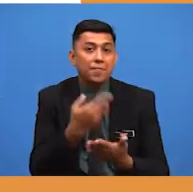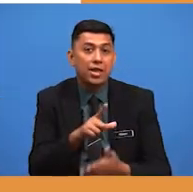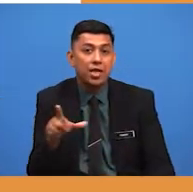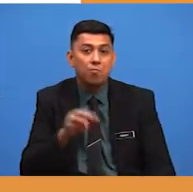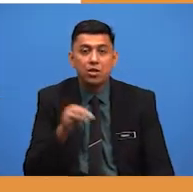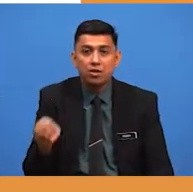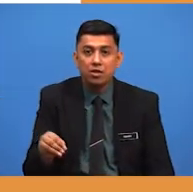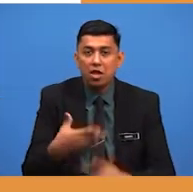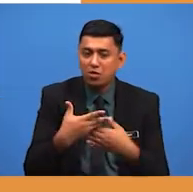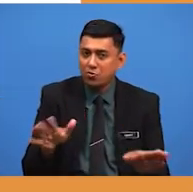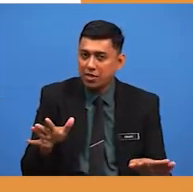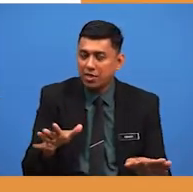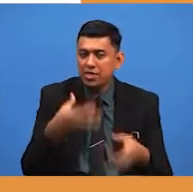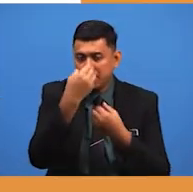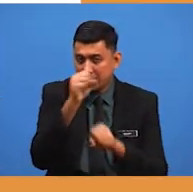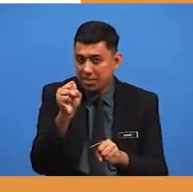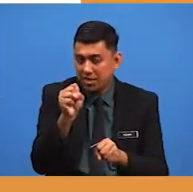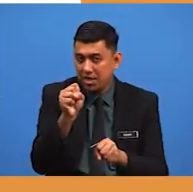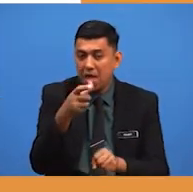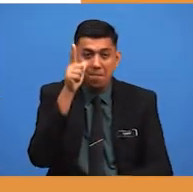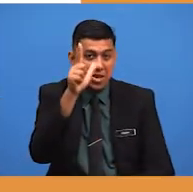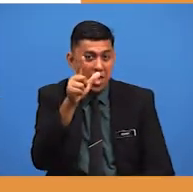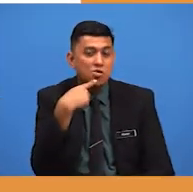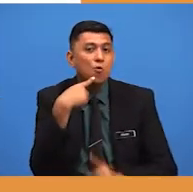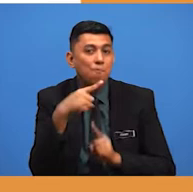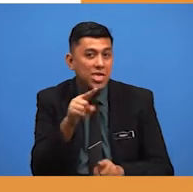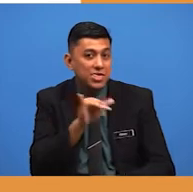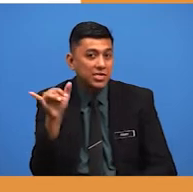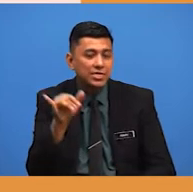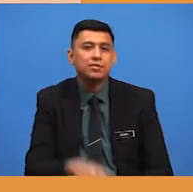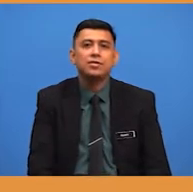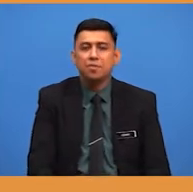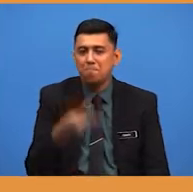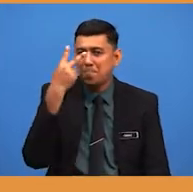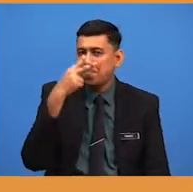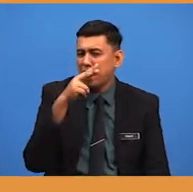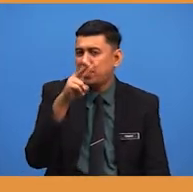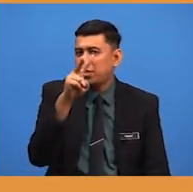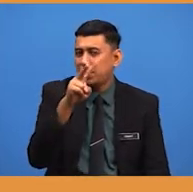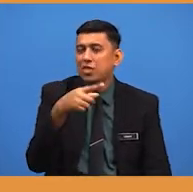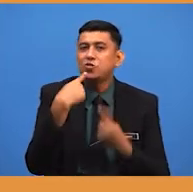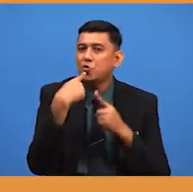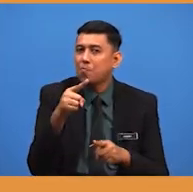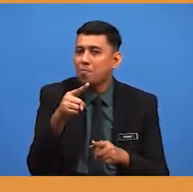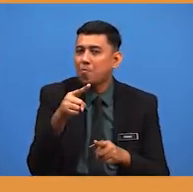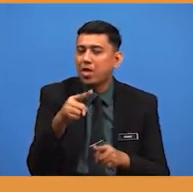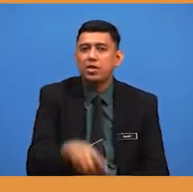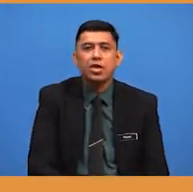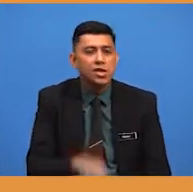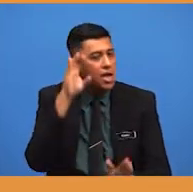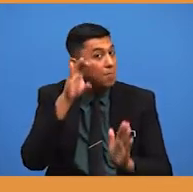Baiklah murid-murid, sudahkah anda bersedia untuk melihat jawapannya? Perhatikan jawapan di papan